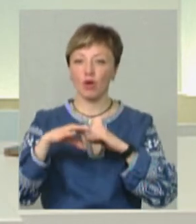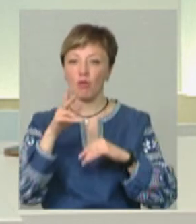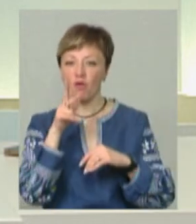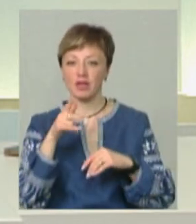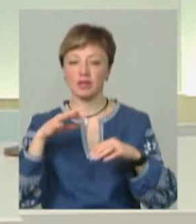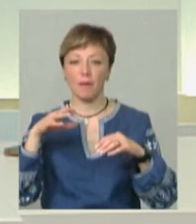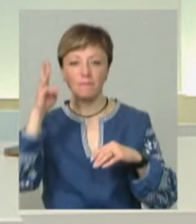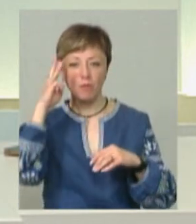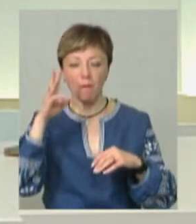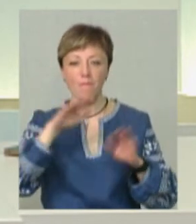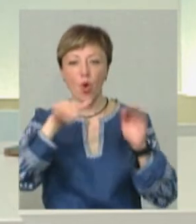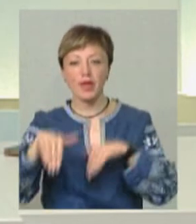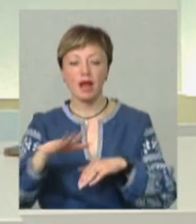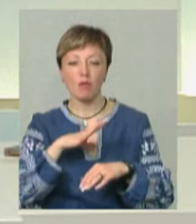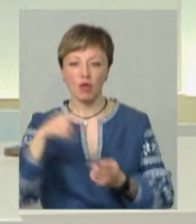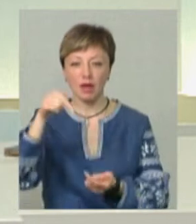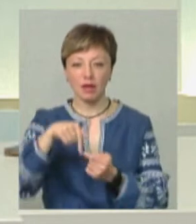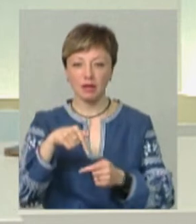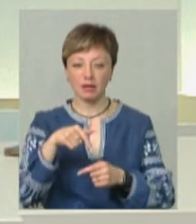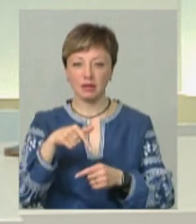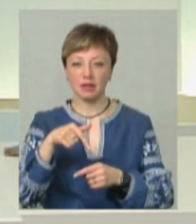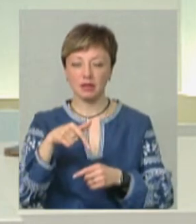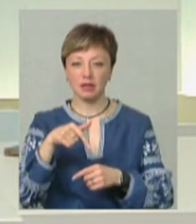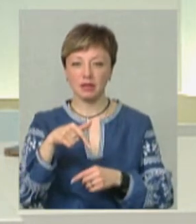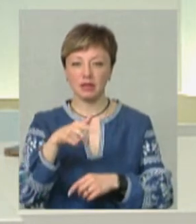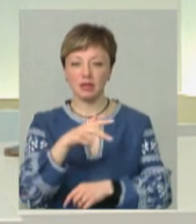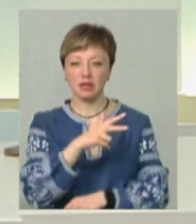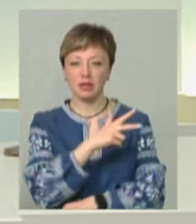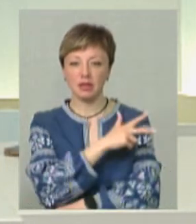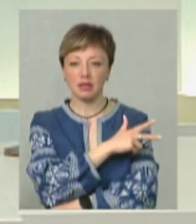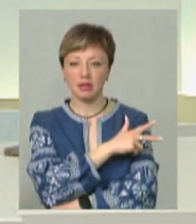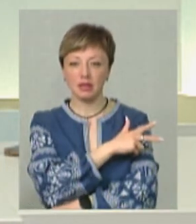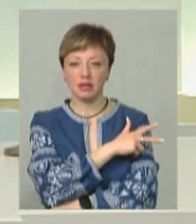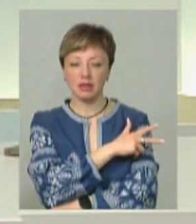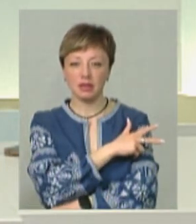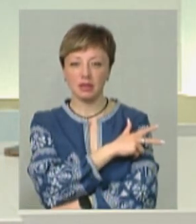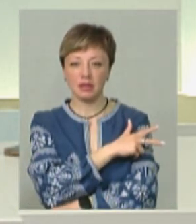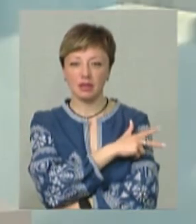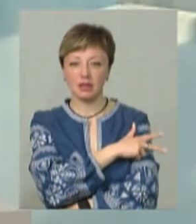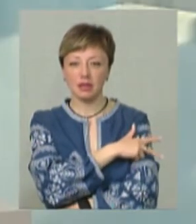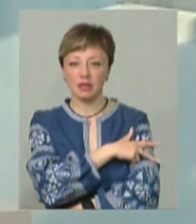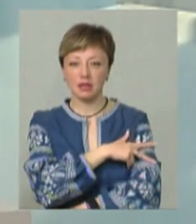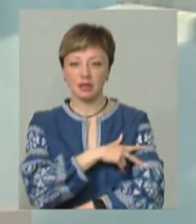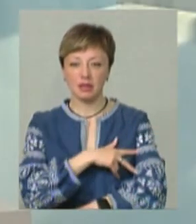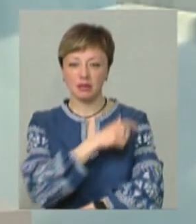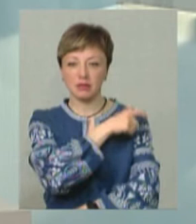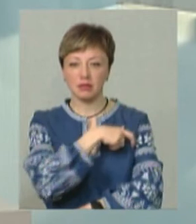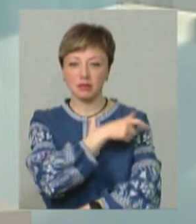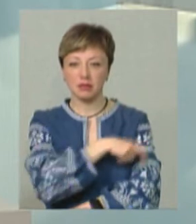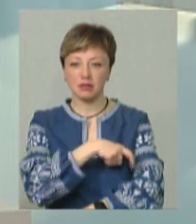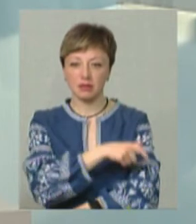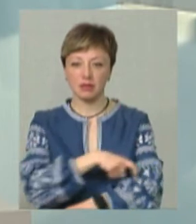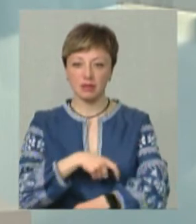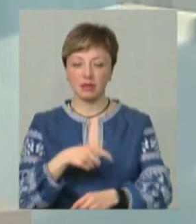Поділля, в них було характерно килимо, три трьохроздільний спосіб